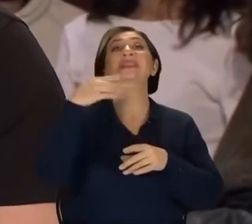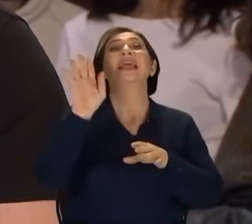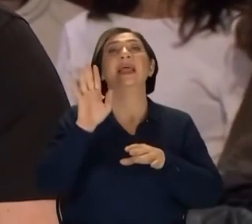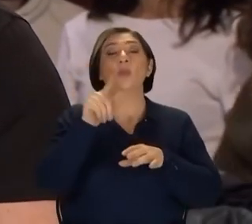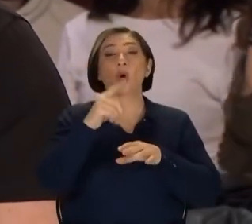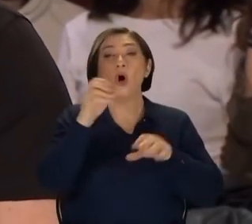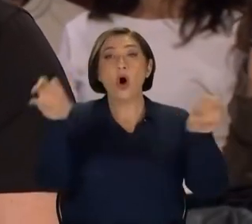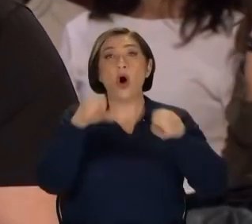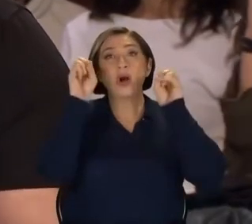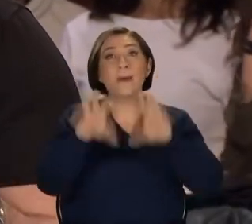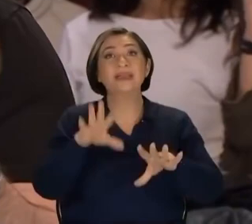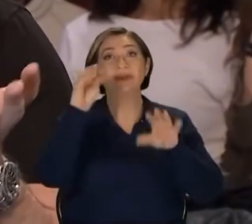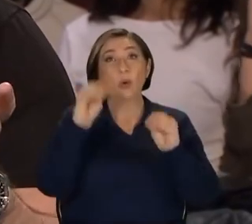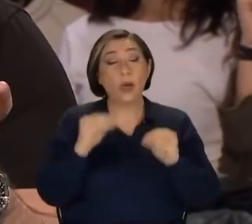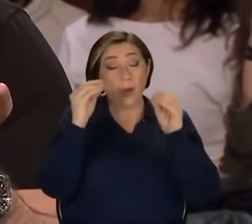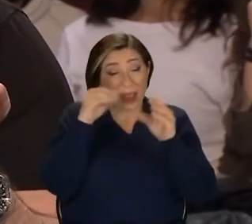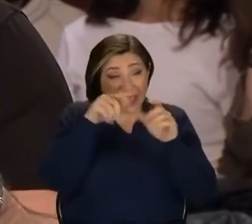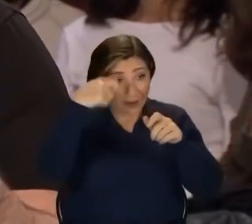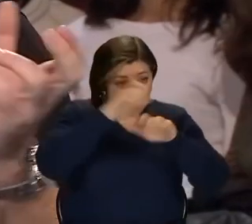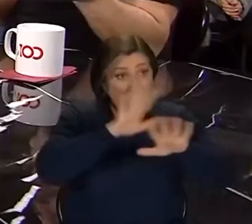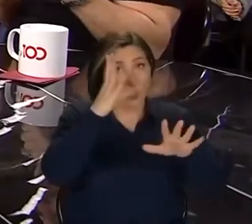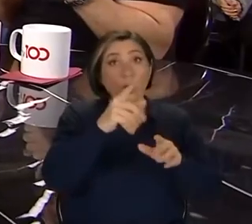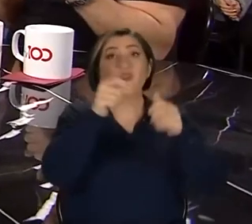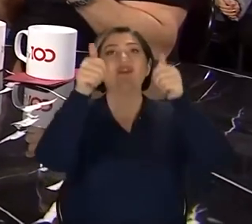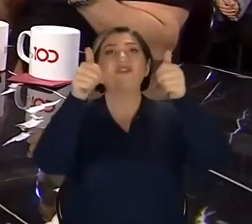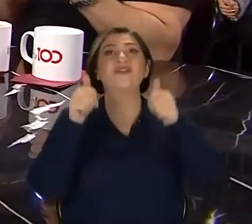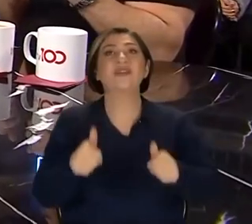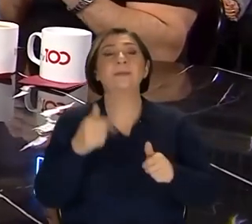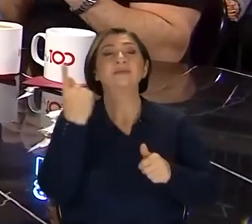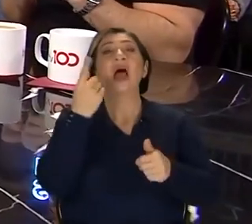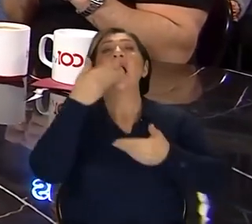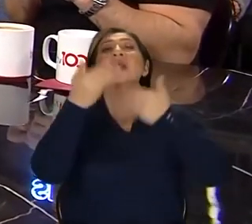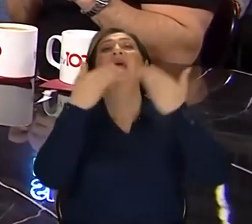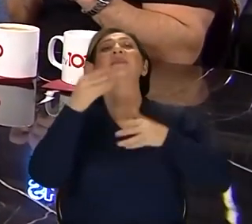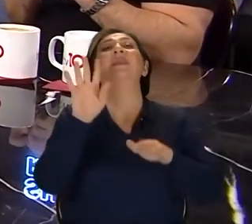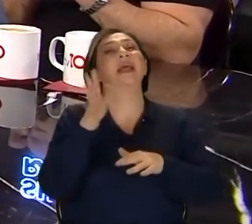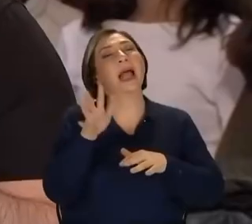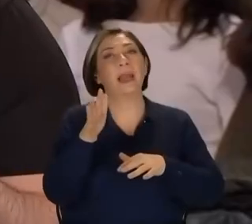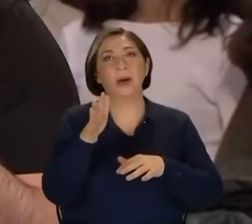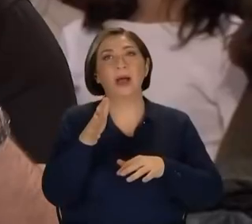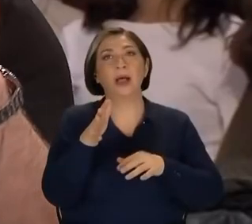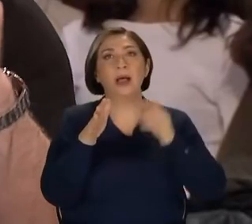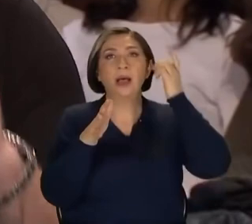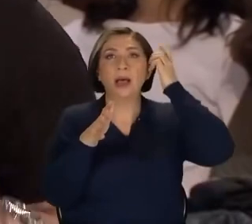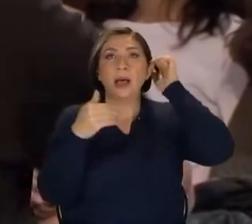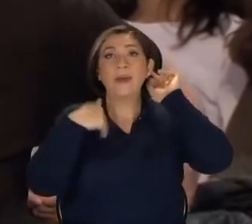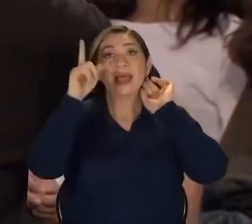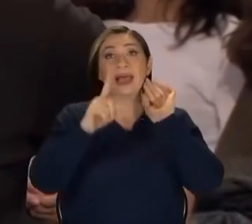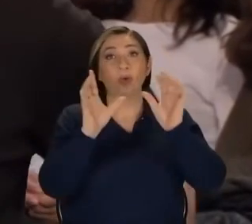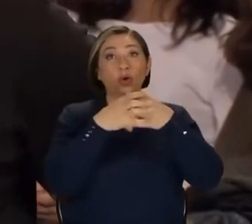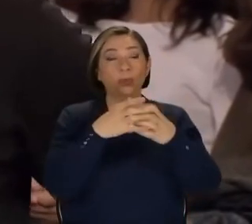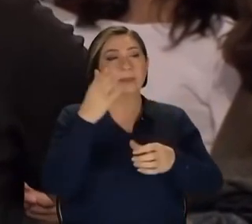dediğin gibi Hokkabaz'da olmuştu. Herhalde filmin fragmanı da çok pek bir şey anlatmadı herhalde. Ben ilk bir